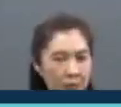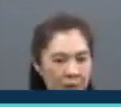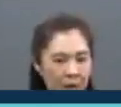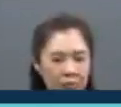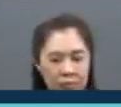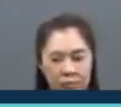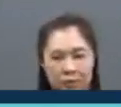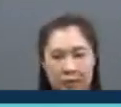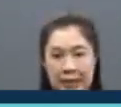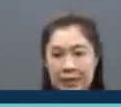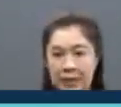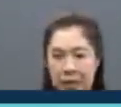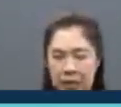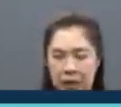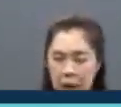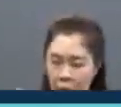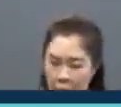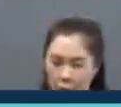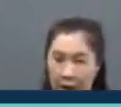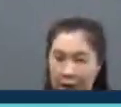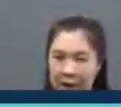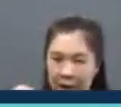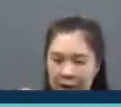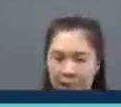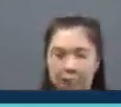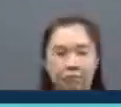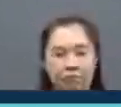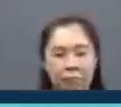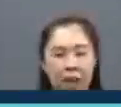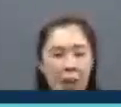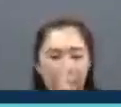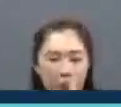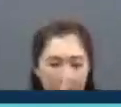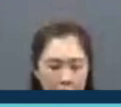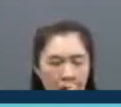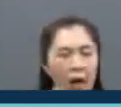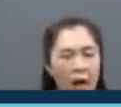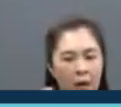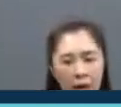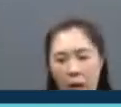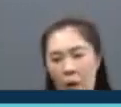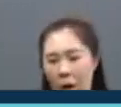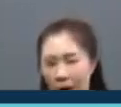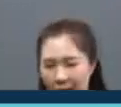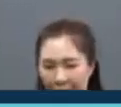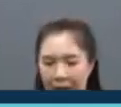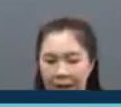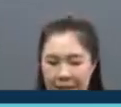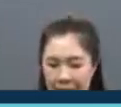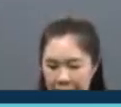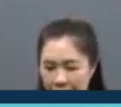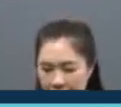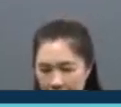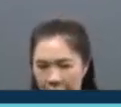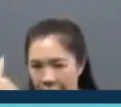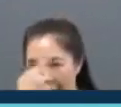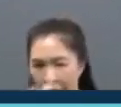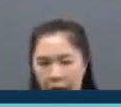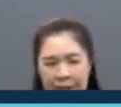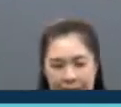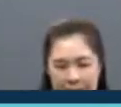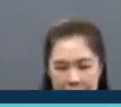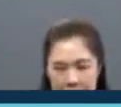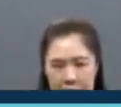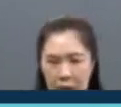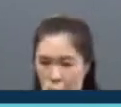World Water Festival 2024ระหว่างวันที่ 11 ถึง 15 เมษายนนี้ที่บริเวณถนนราชดำเนินกลางและท้องสนามหลว